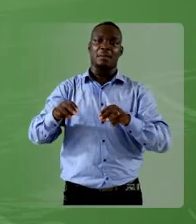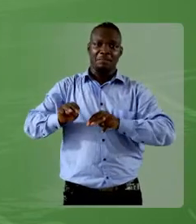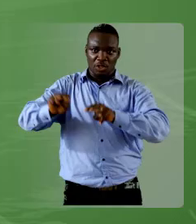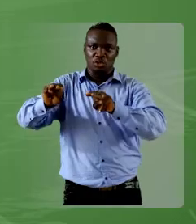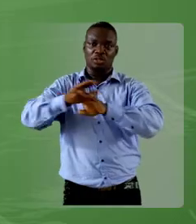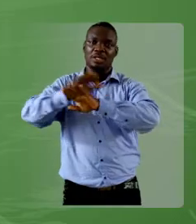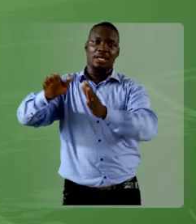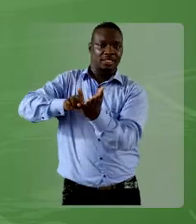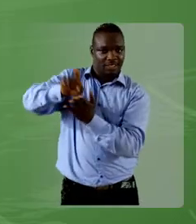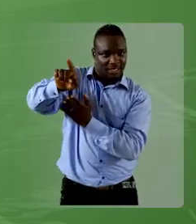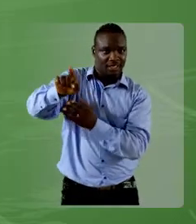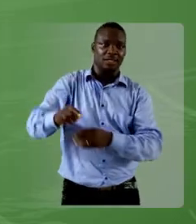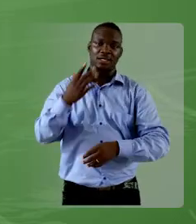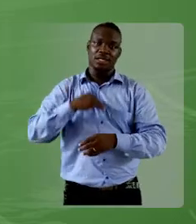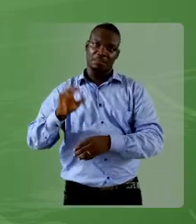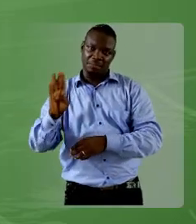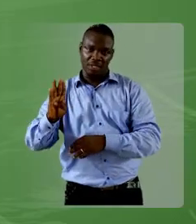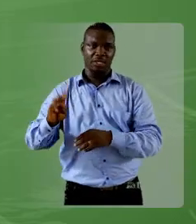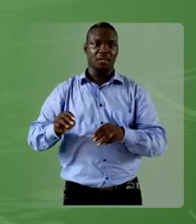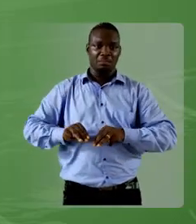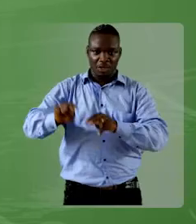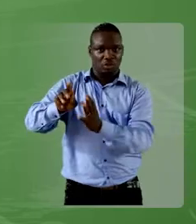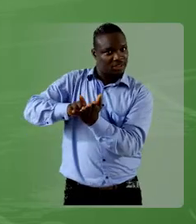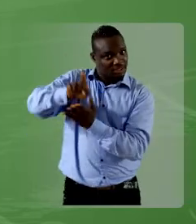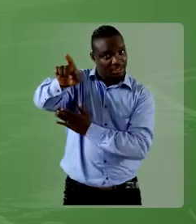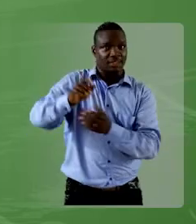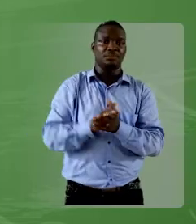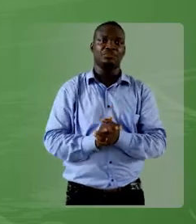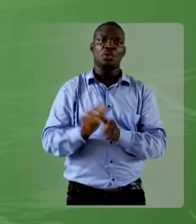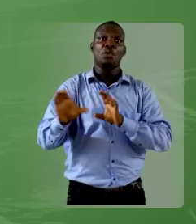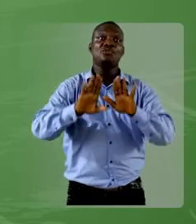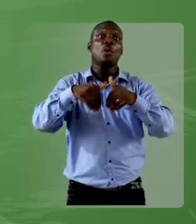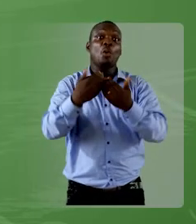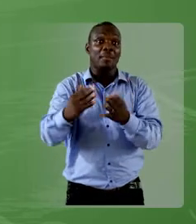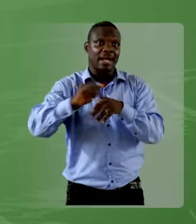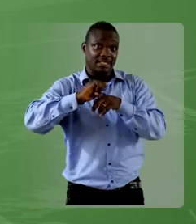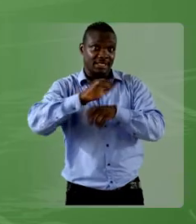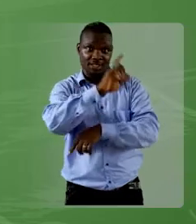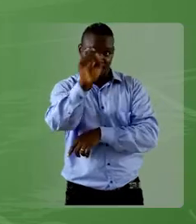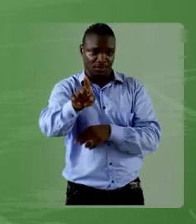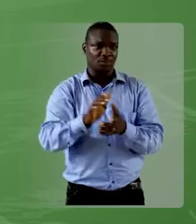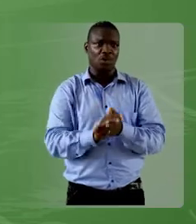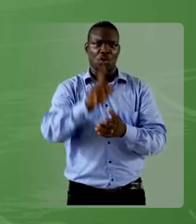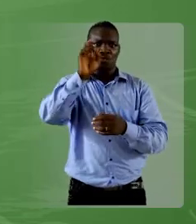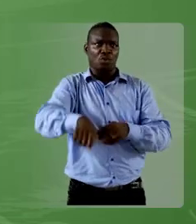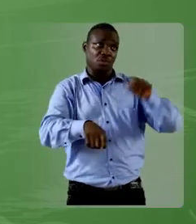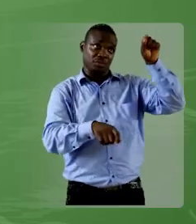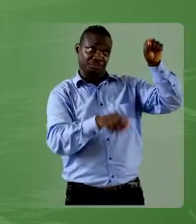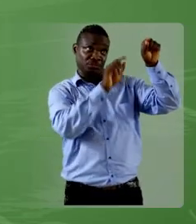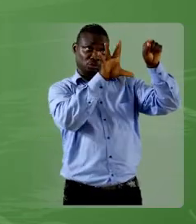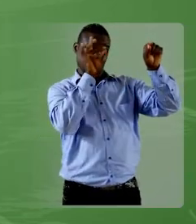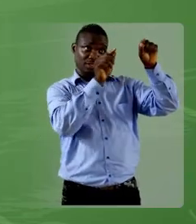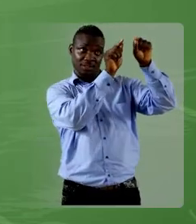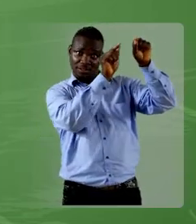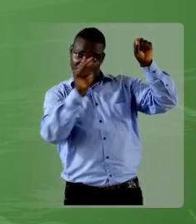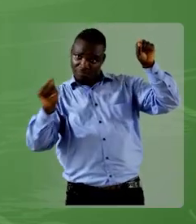b méthode directe. La consigne est la suivante: relier chaque méthode